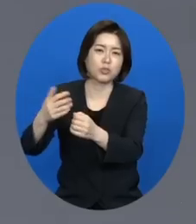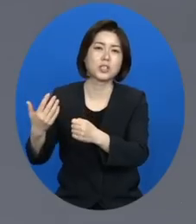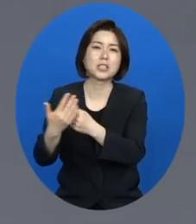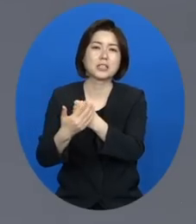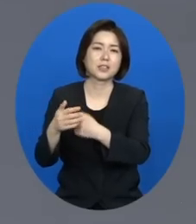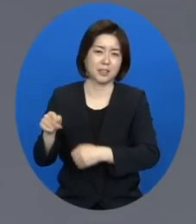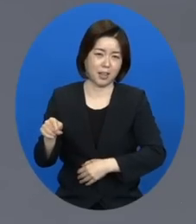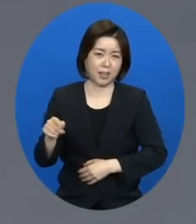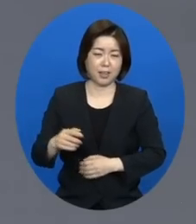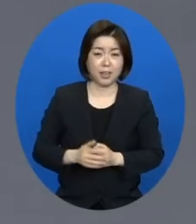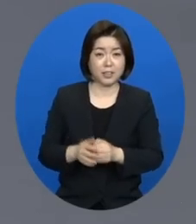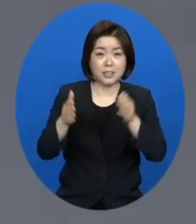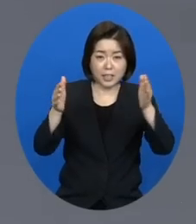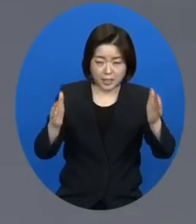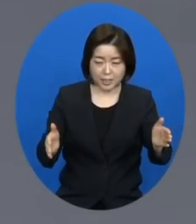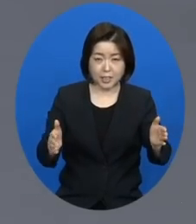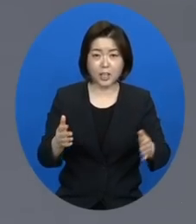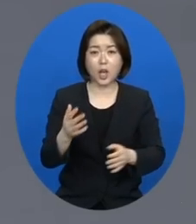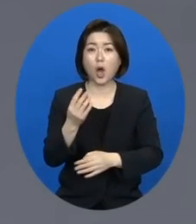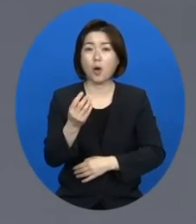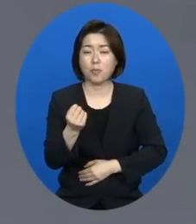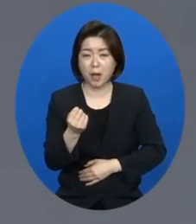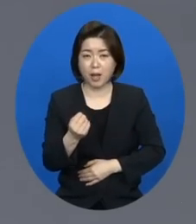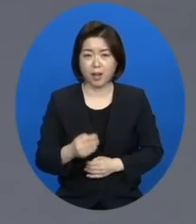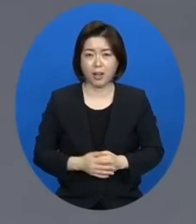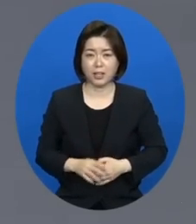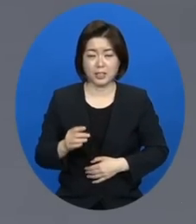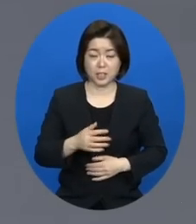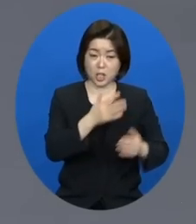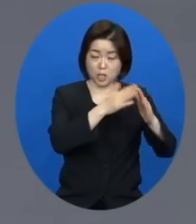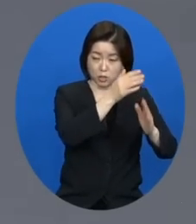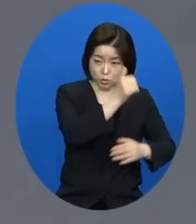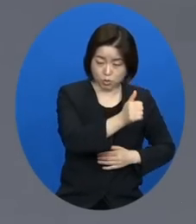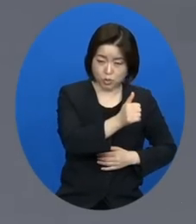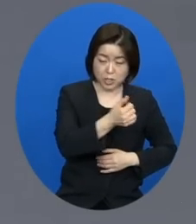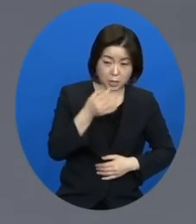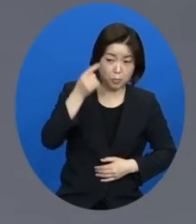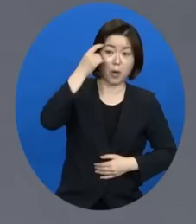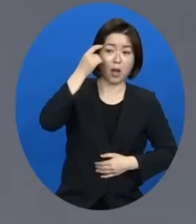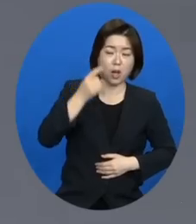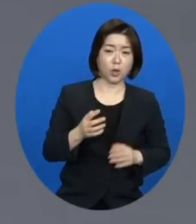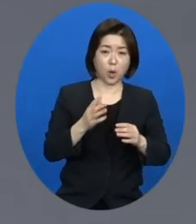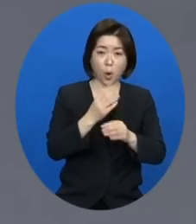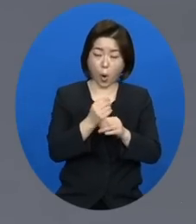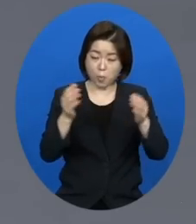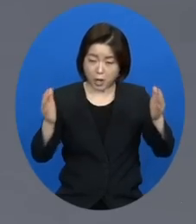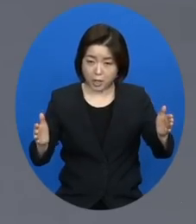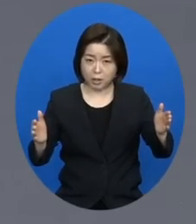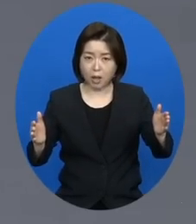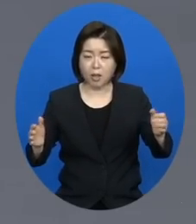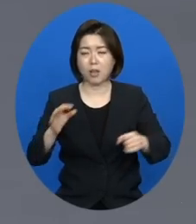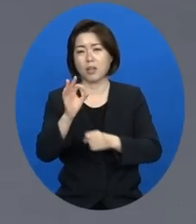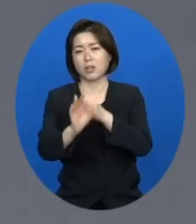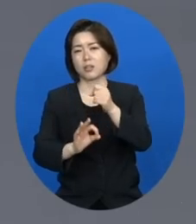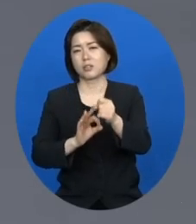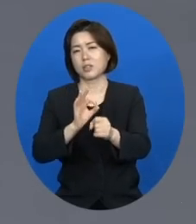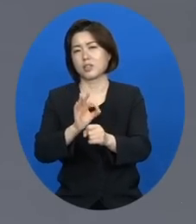은혜였습니다. 그런데 이 기간이 얼마나 이 주인이 이것을 깨닫기까지 얼마나 걸렸냐면 여러분 적어도